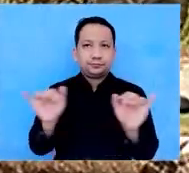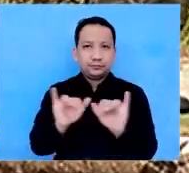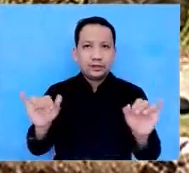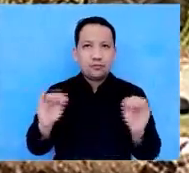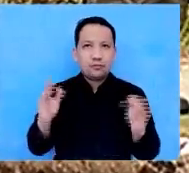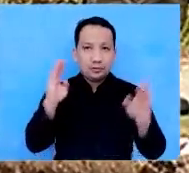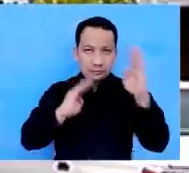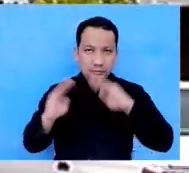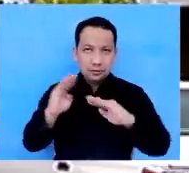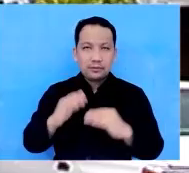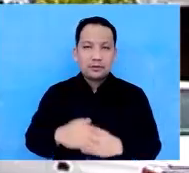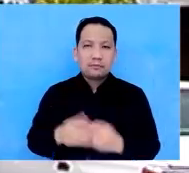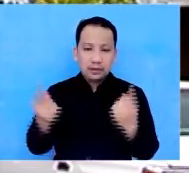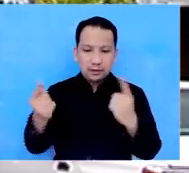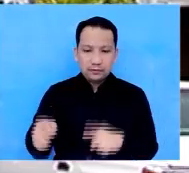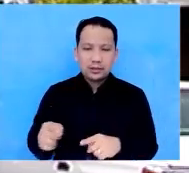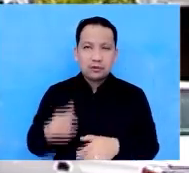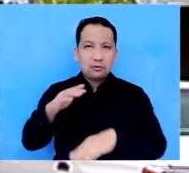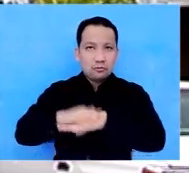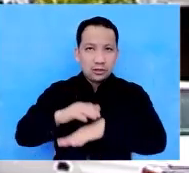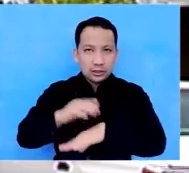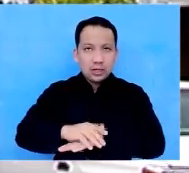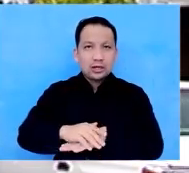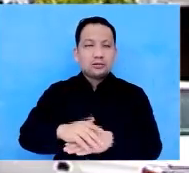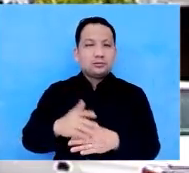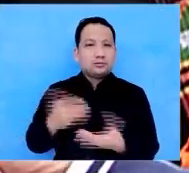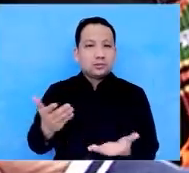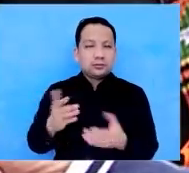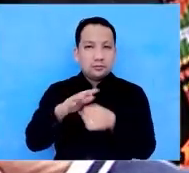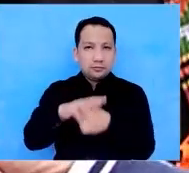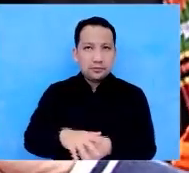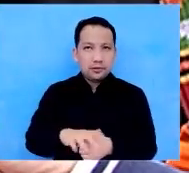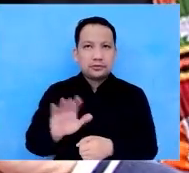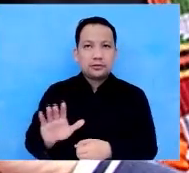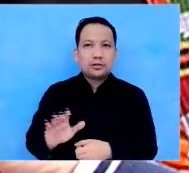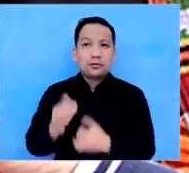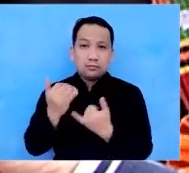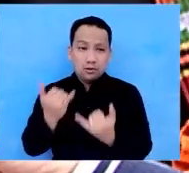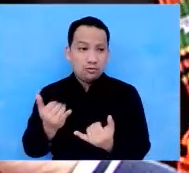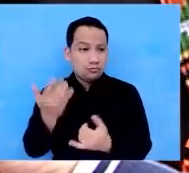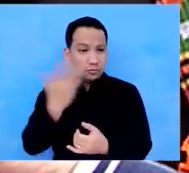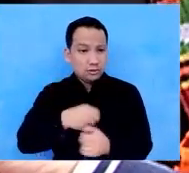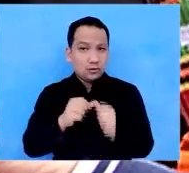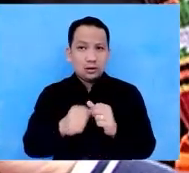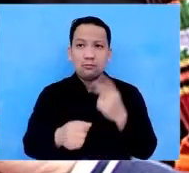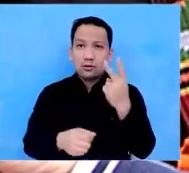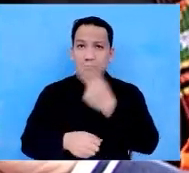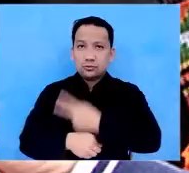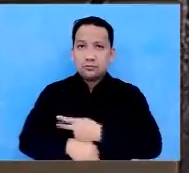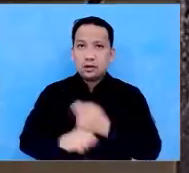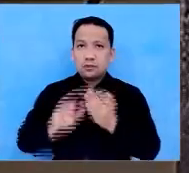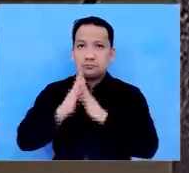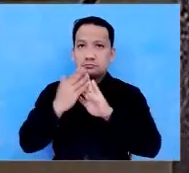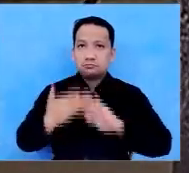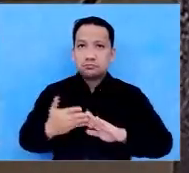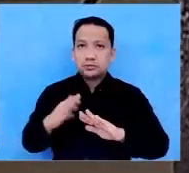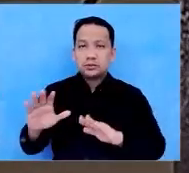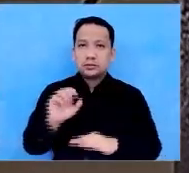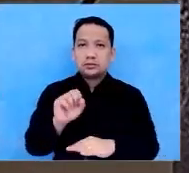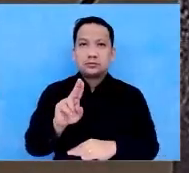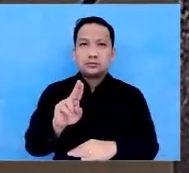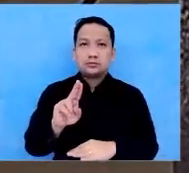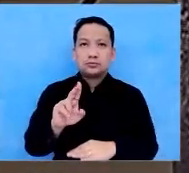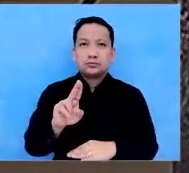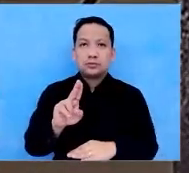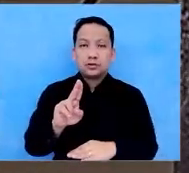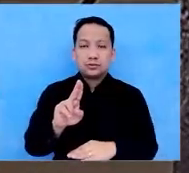anuman na threat o pagpe-pressure sa kanila. Pero ito, dalawang eleksyon na medyo tahimik ang Sulu.